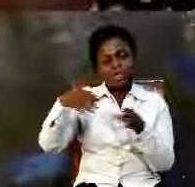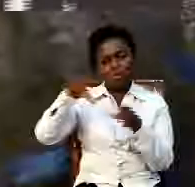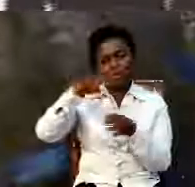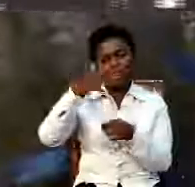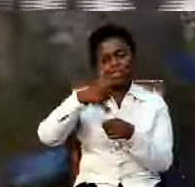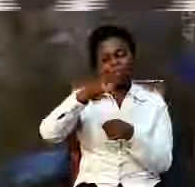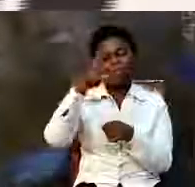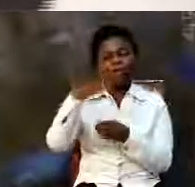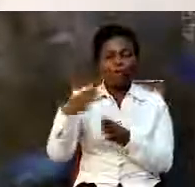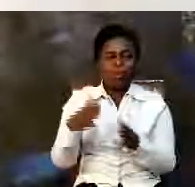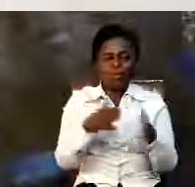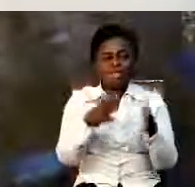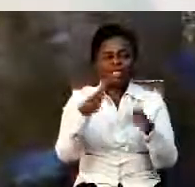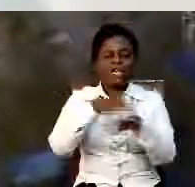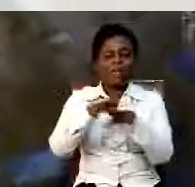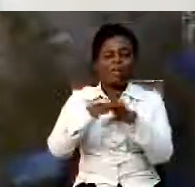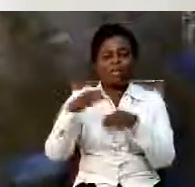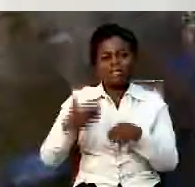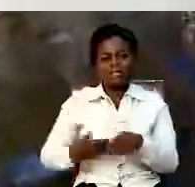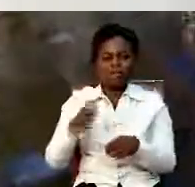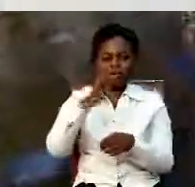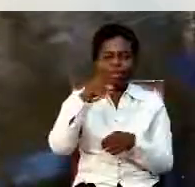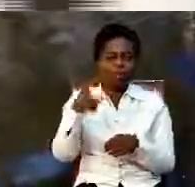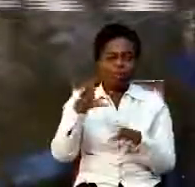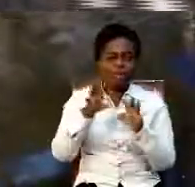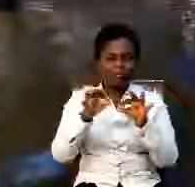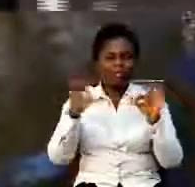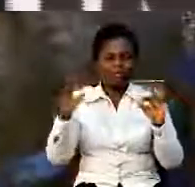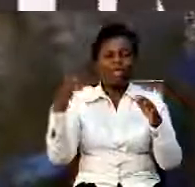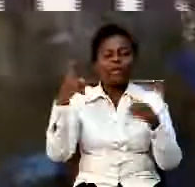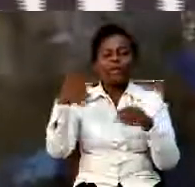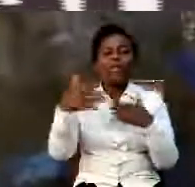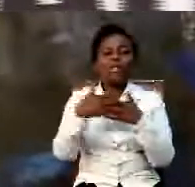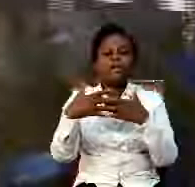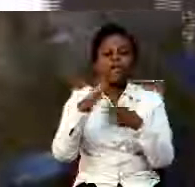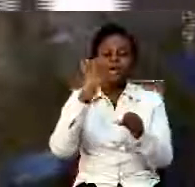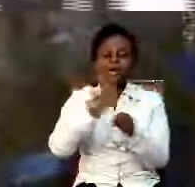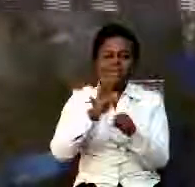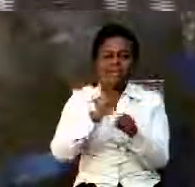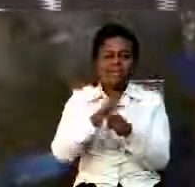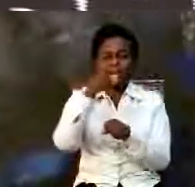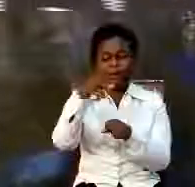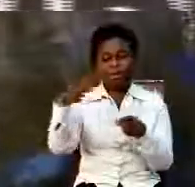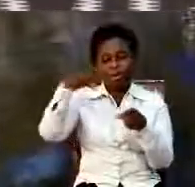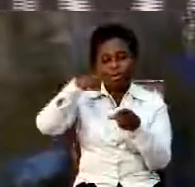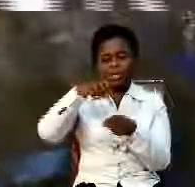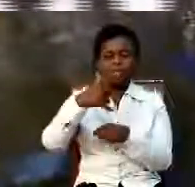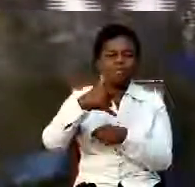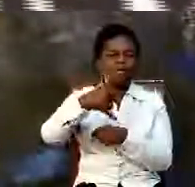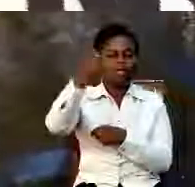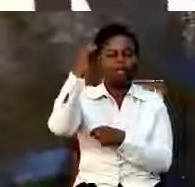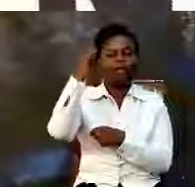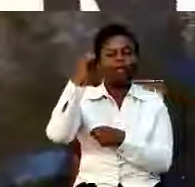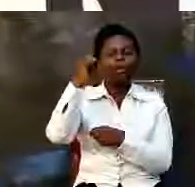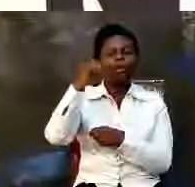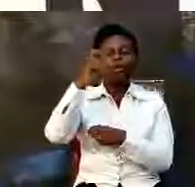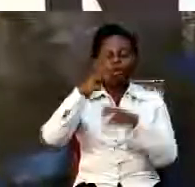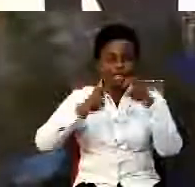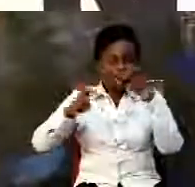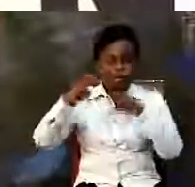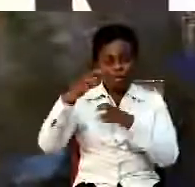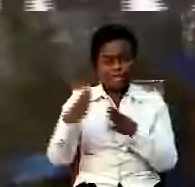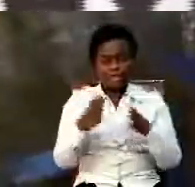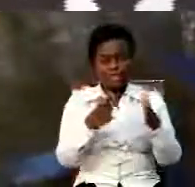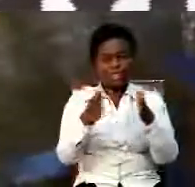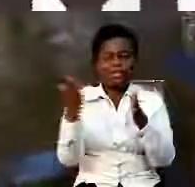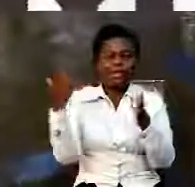Kuna njia ya kumwambia mkake ni mzuri, zipo lugha nyingi, na wewe ujiongeze. Ukajiongeze, utafute njia ya